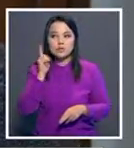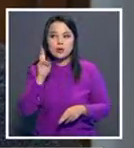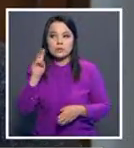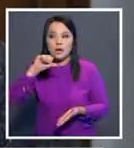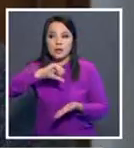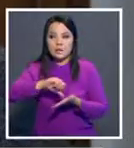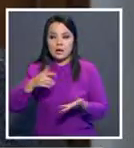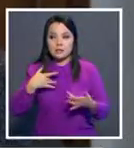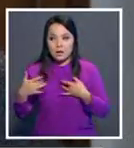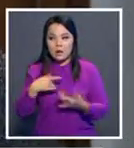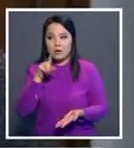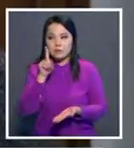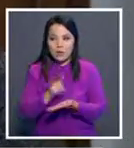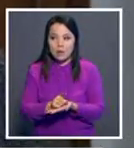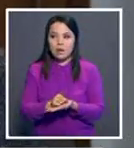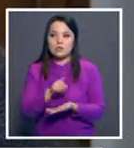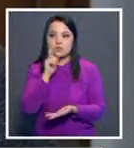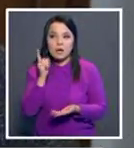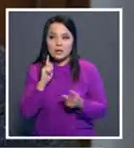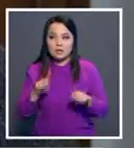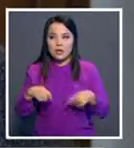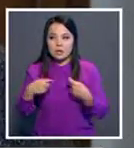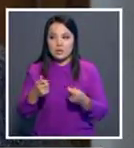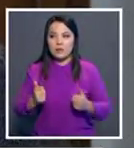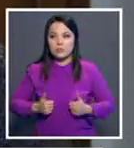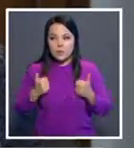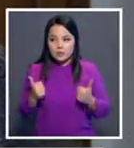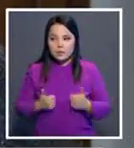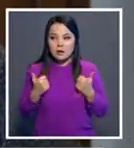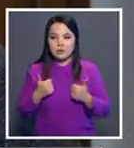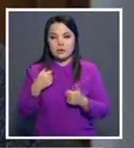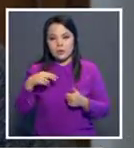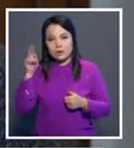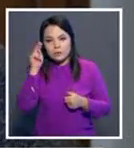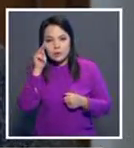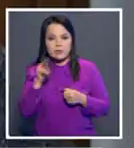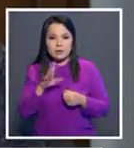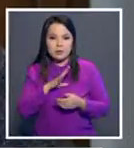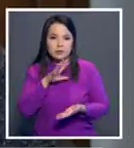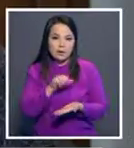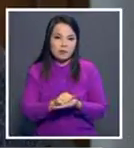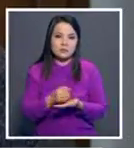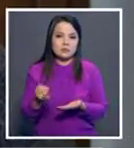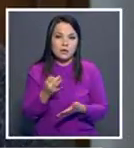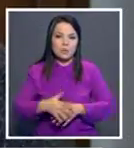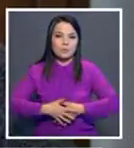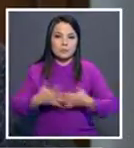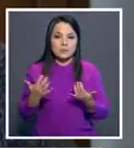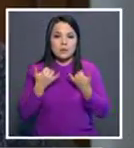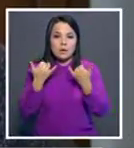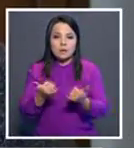кім ойнайды? Сондықтан да біз жастарға бір жағынан талпыныс болсын деп, жастарға деген бір соншалықты үлкен бір дүние болсын